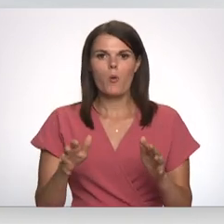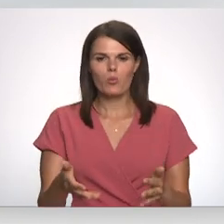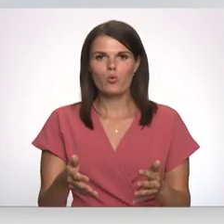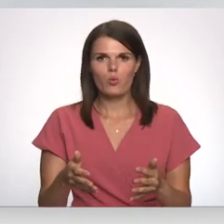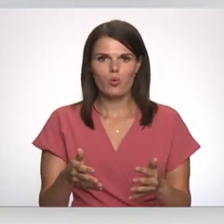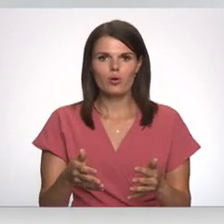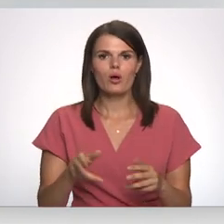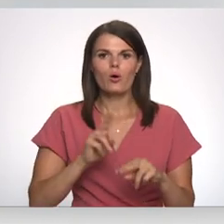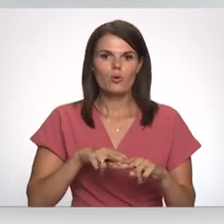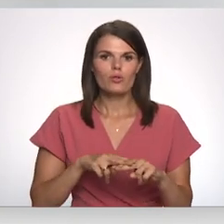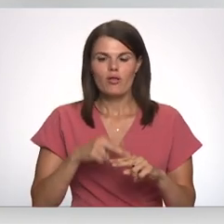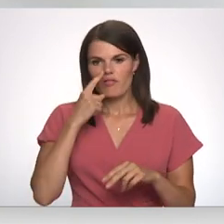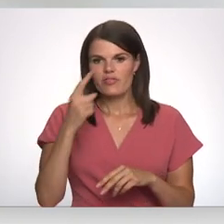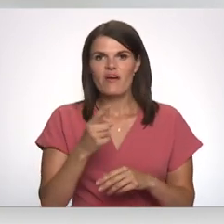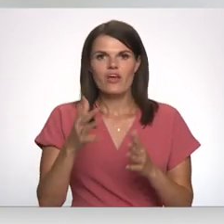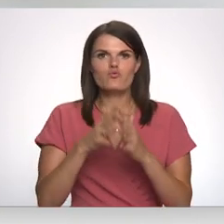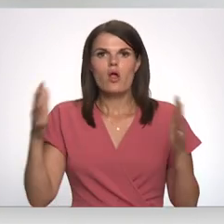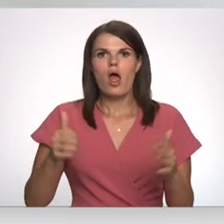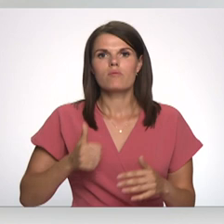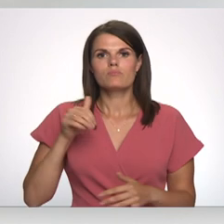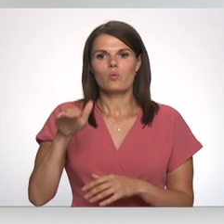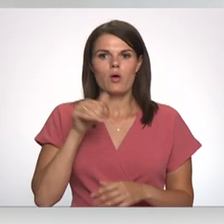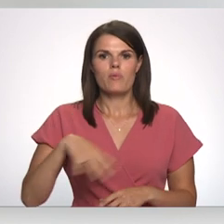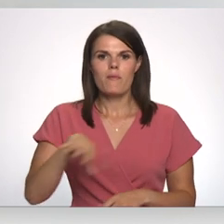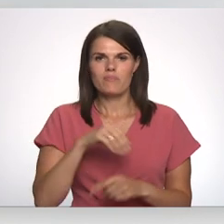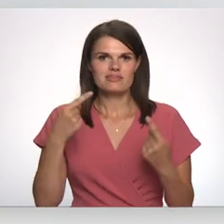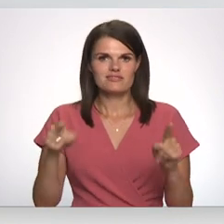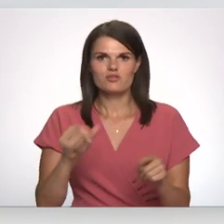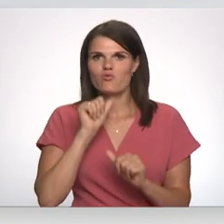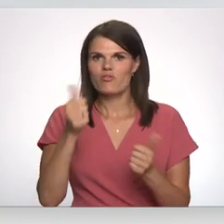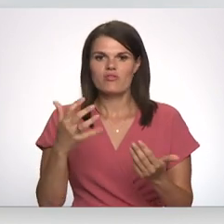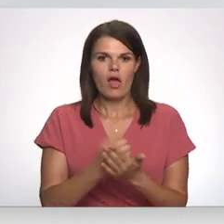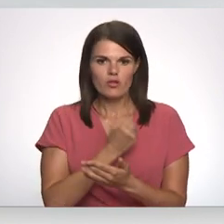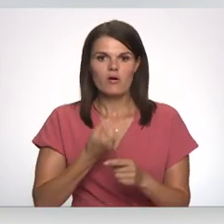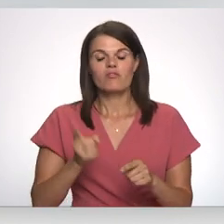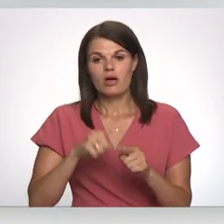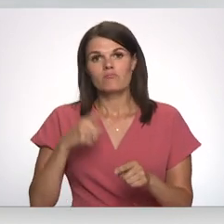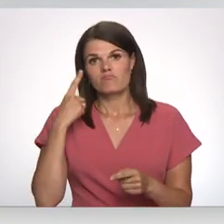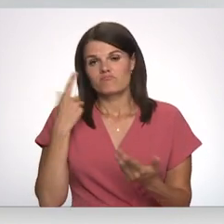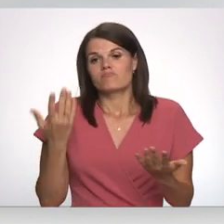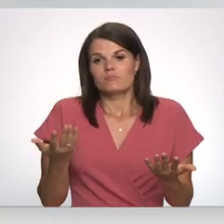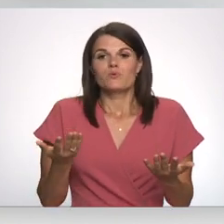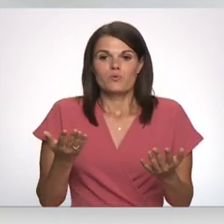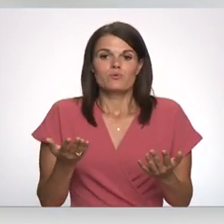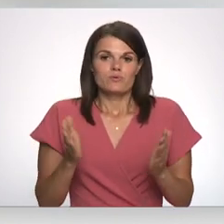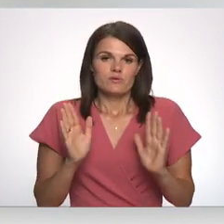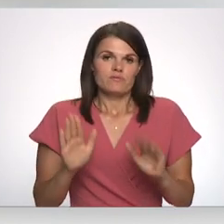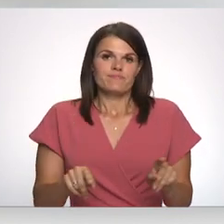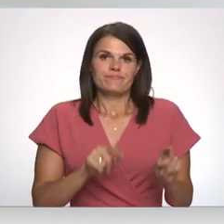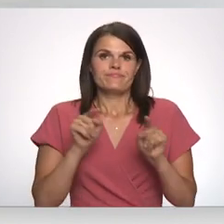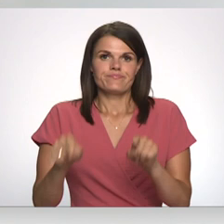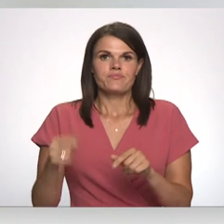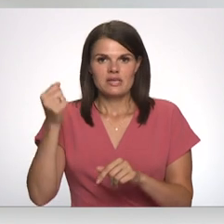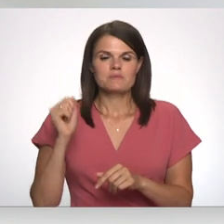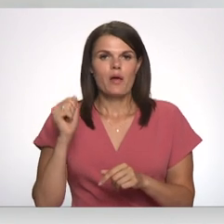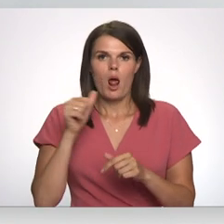to ēku un nevienu lielu nomnieku mēs tā citu nedabojām, tāpēc mēs izvērtējām to, ka var. To,